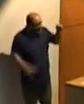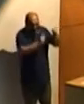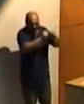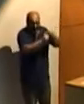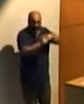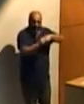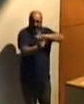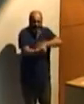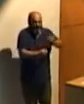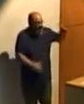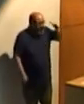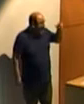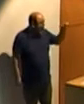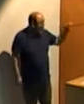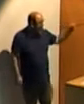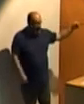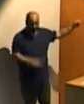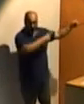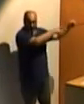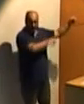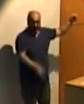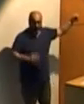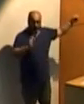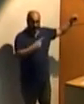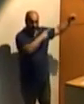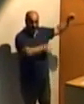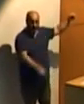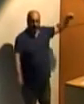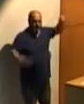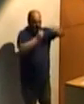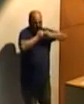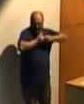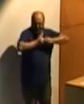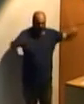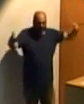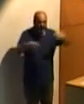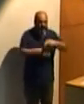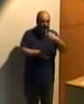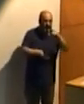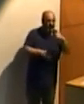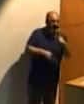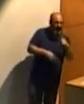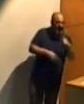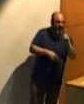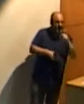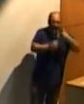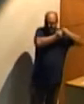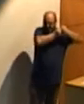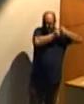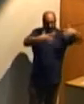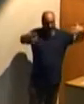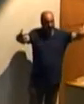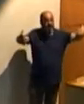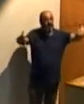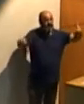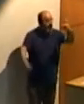dans un point fini mon petit bien explosion initial ce fameux big bang mais avant